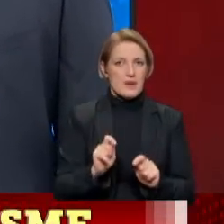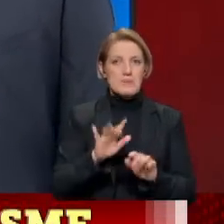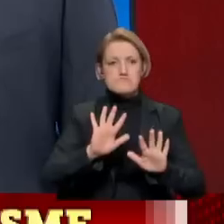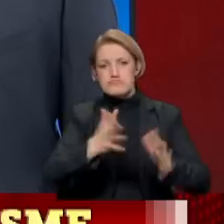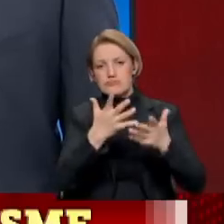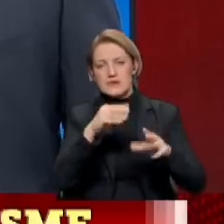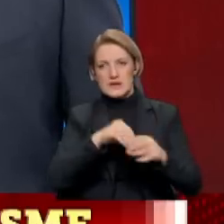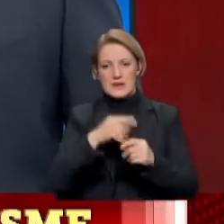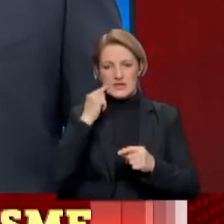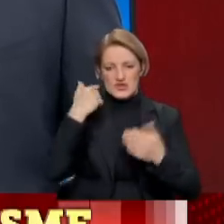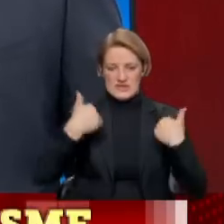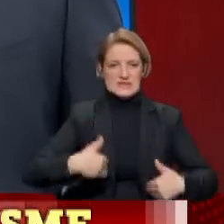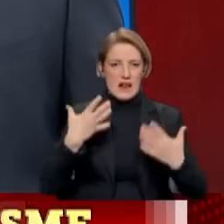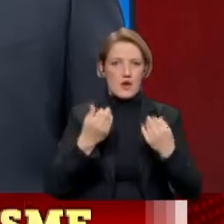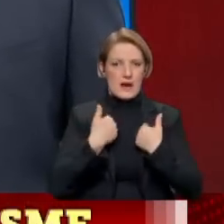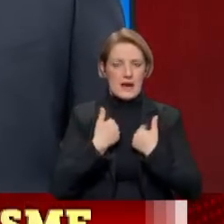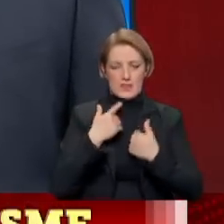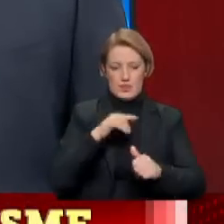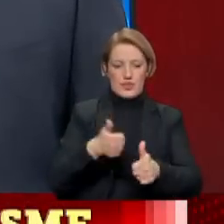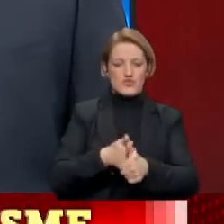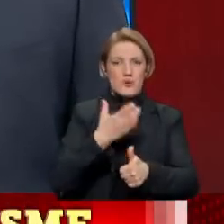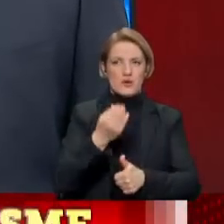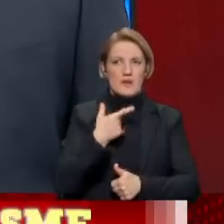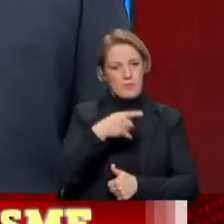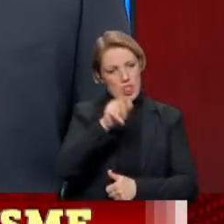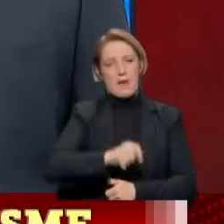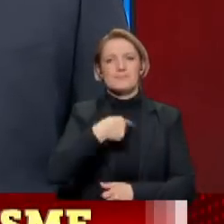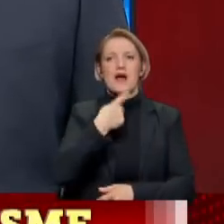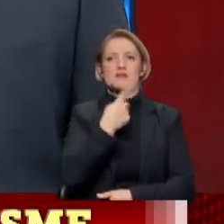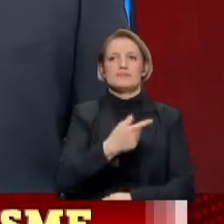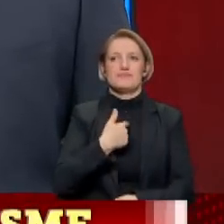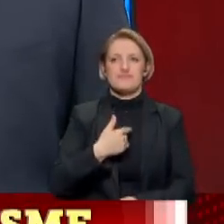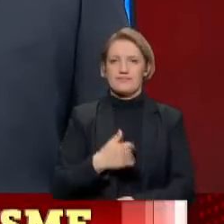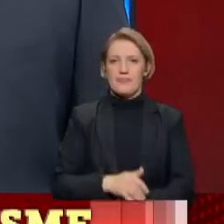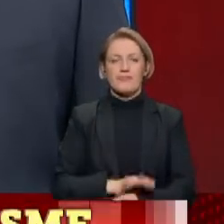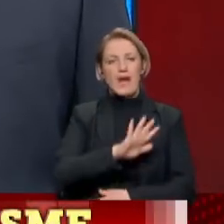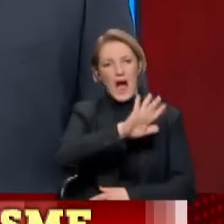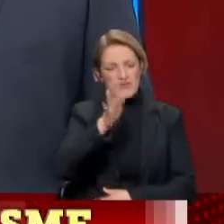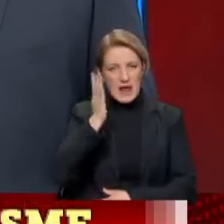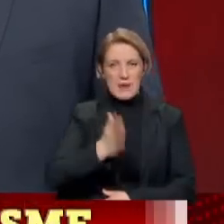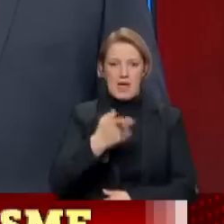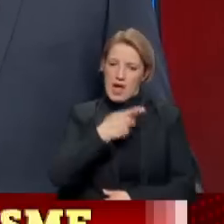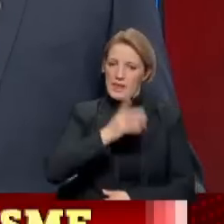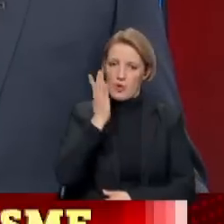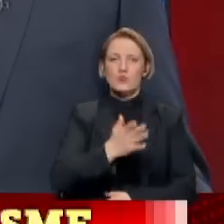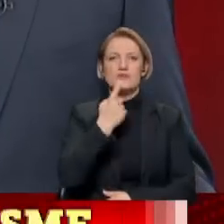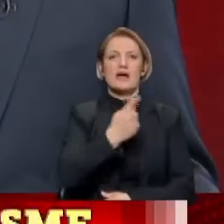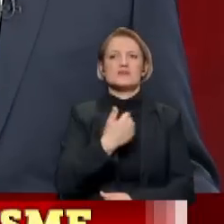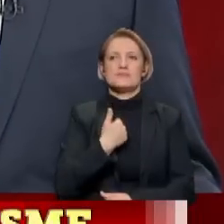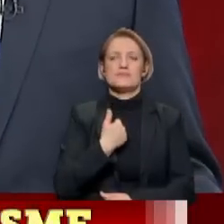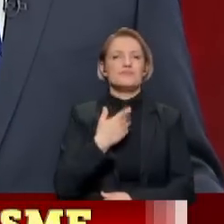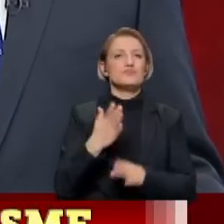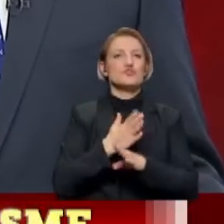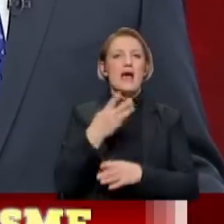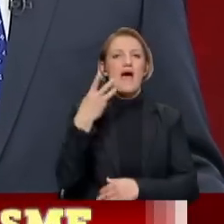bozmak için. Ben kişisel olarak eğer danışmanı olsaydım böyle yap derdim. Her şeye rağmen aday olun derdiniz. Evet, çünkü